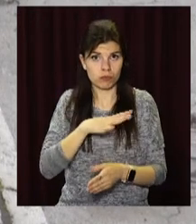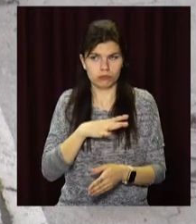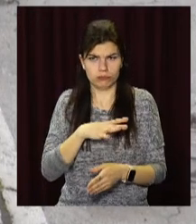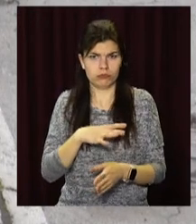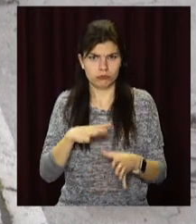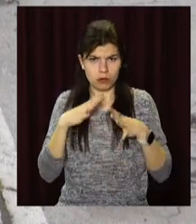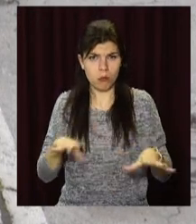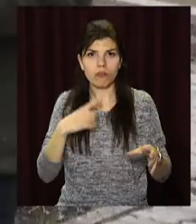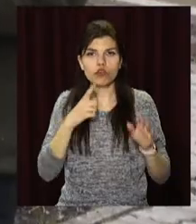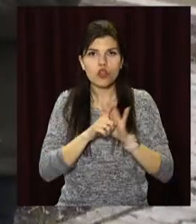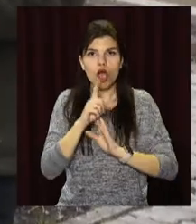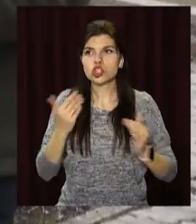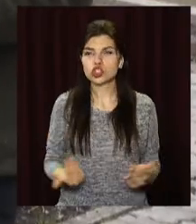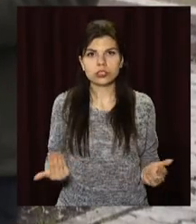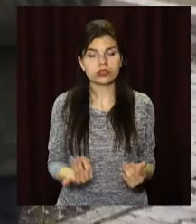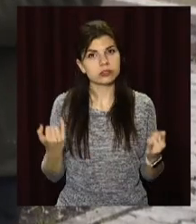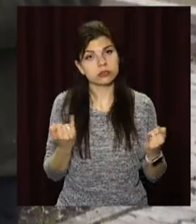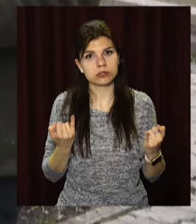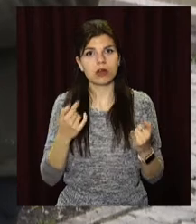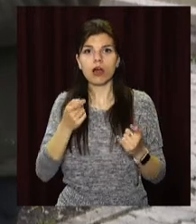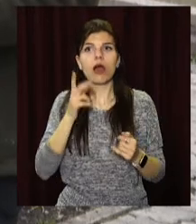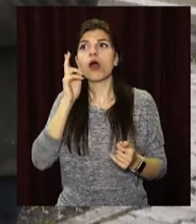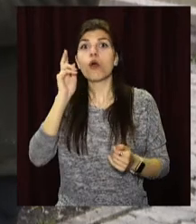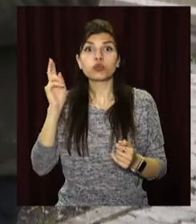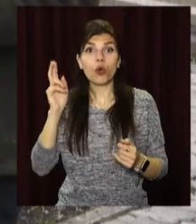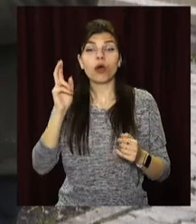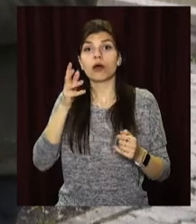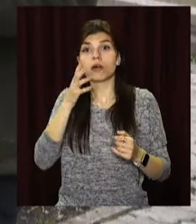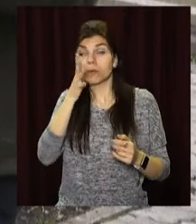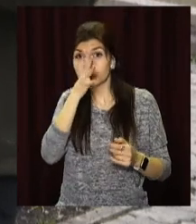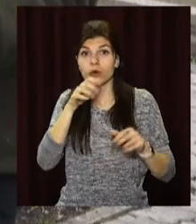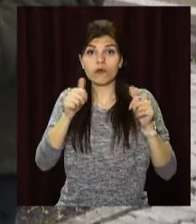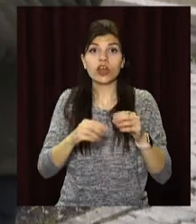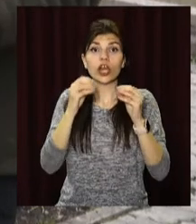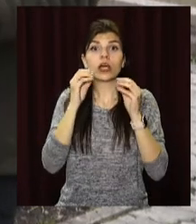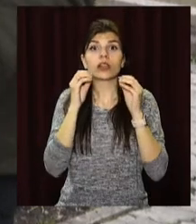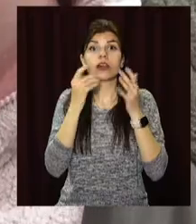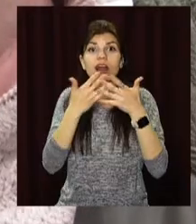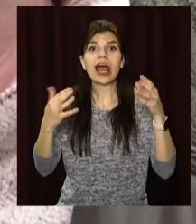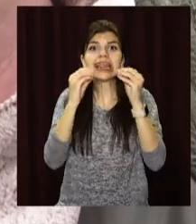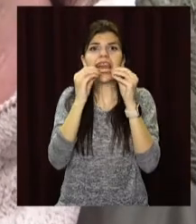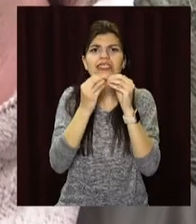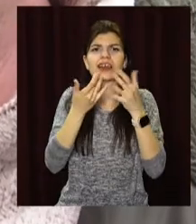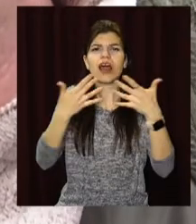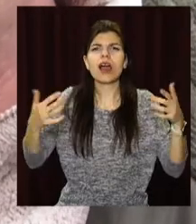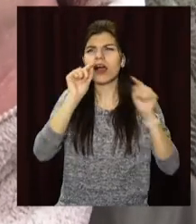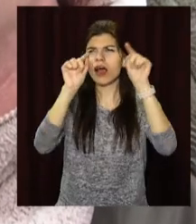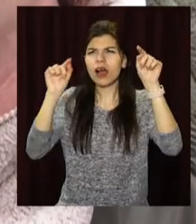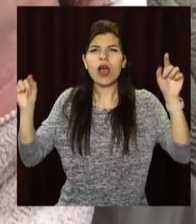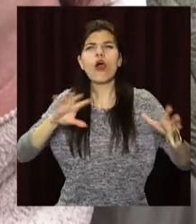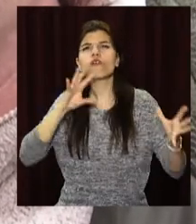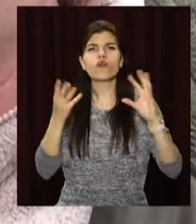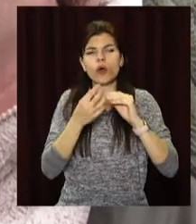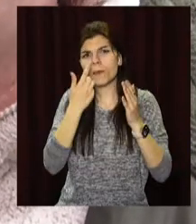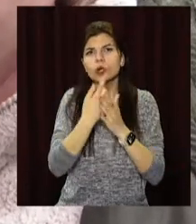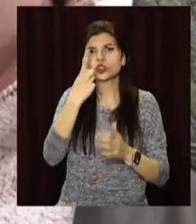справжнє пекло, говорить чоловік. Виявилося, на нього хтось оформив кредит у 10 установах. Загальна сума позики –